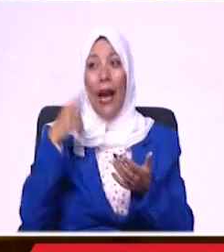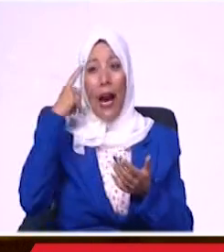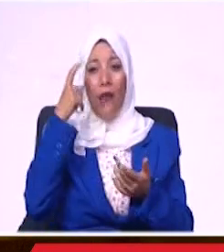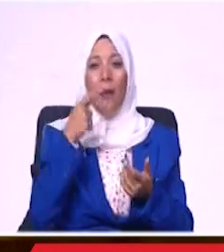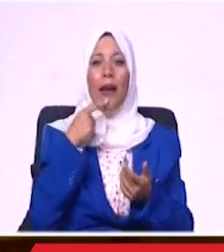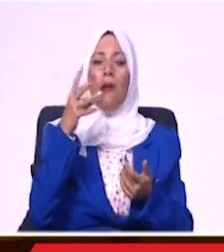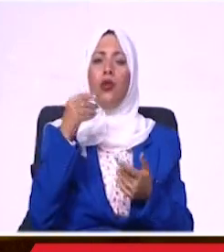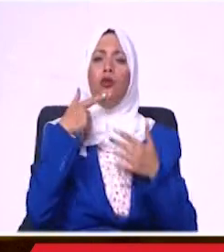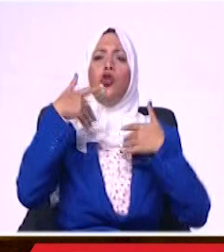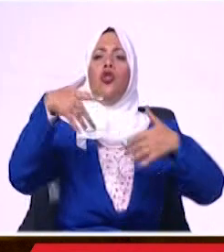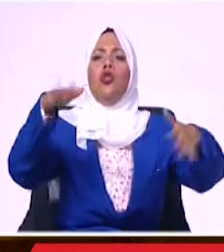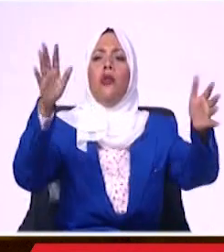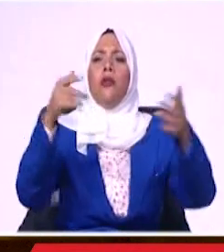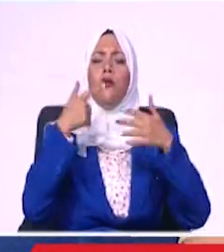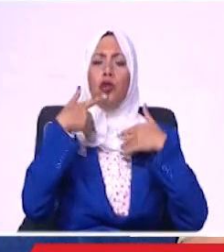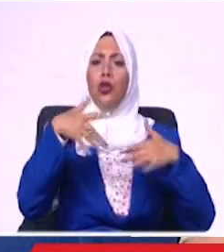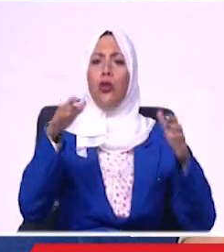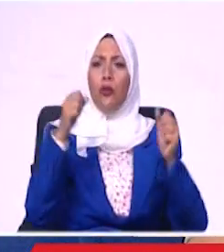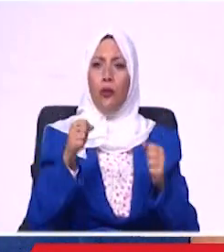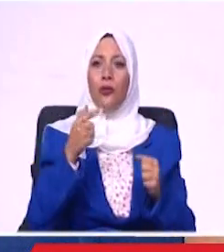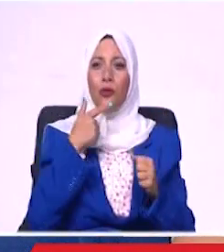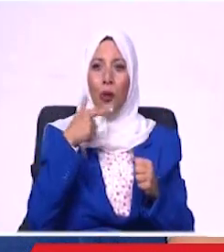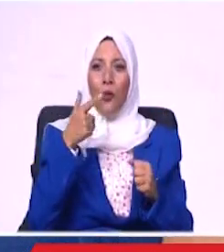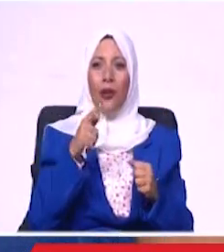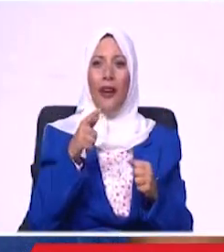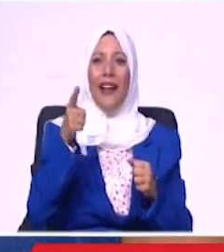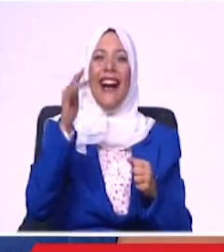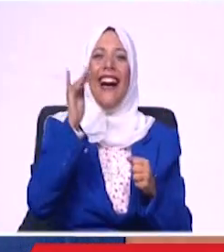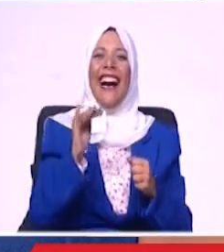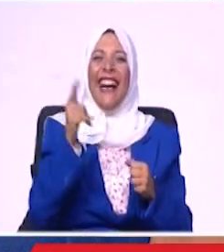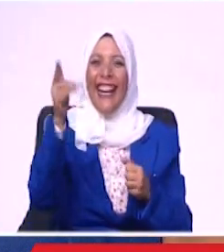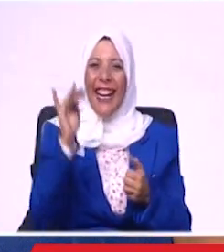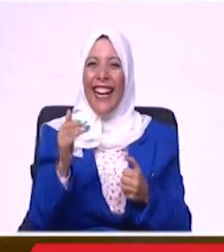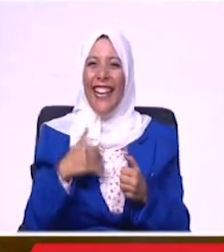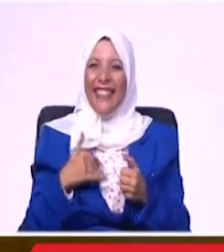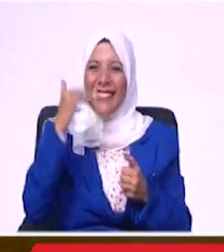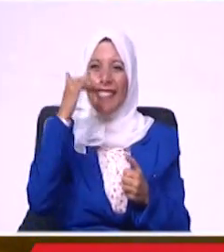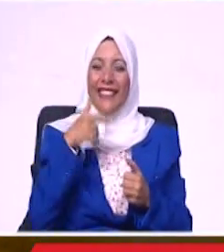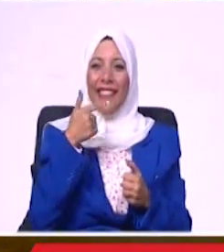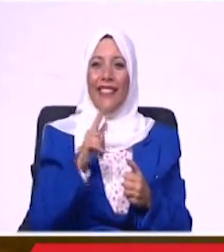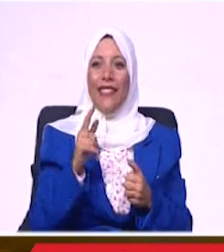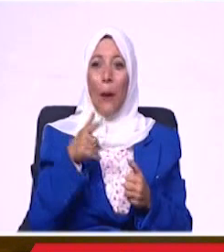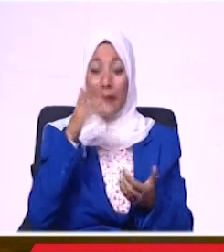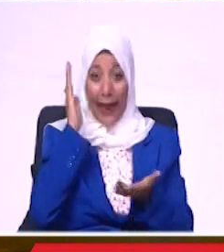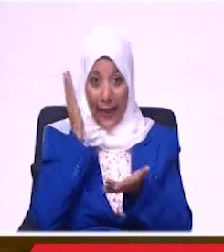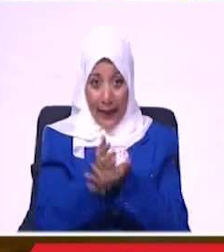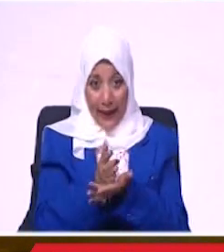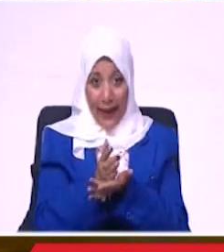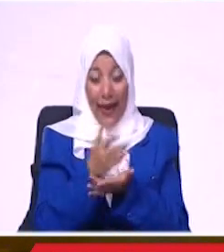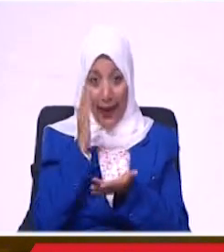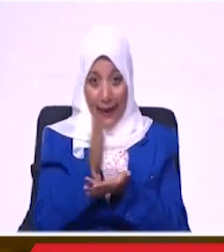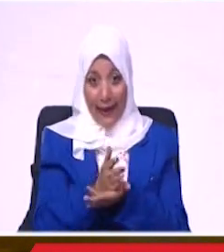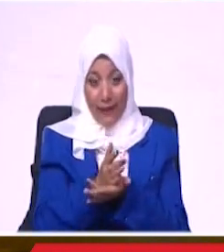سنه، كتير، من مش كتير عايزين قوي، نعد بقى، لا مش هقول. بس انت اصغر. يعني لكن الحقيقه،